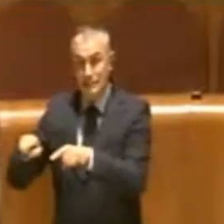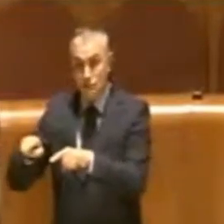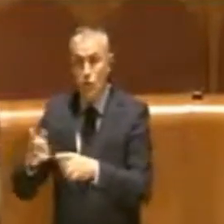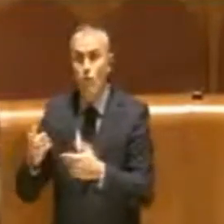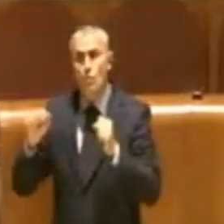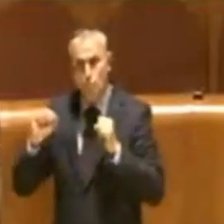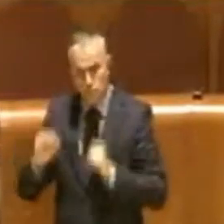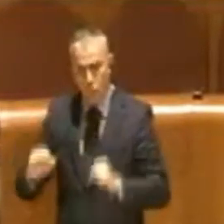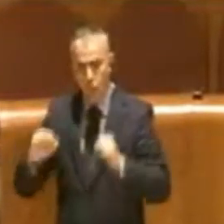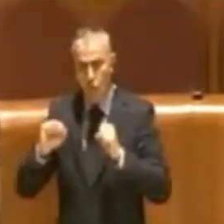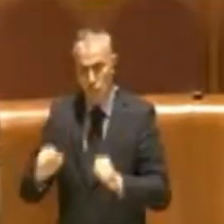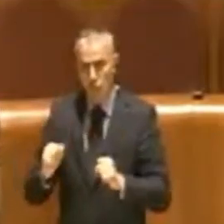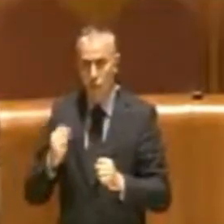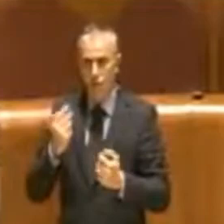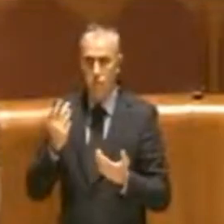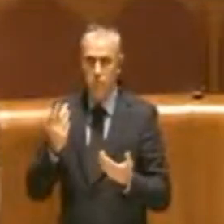come